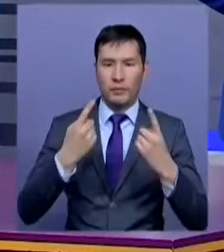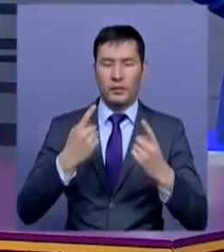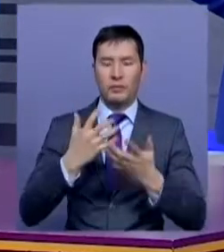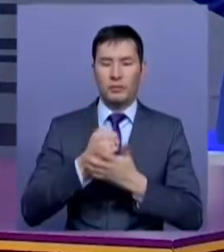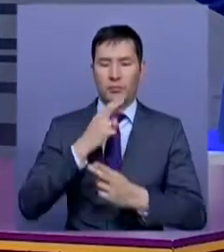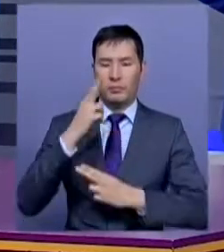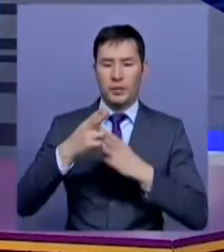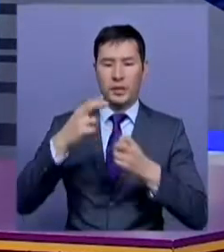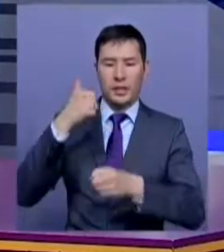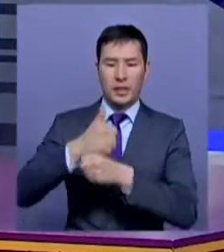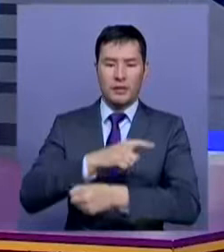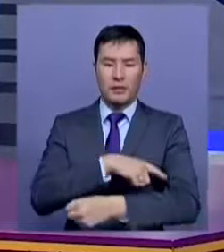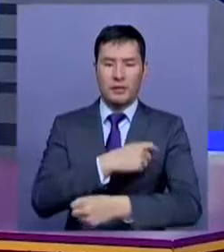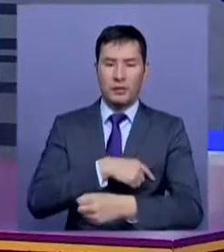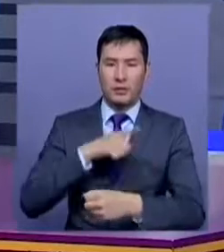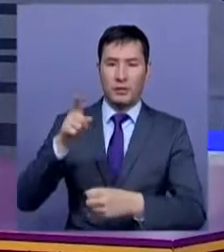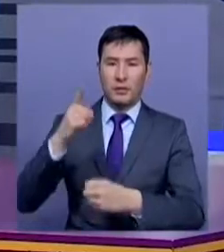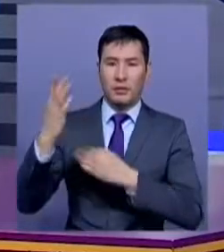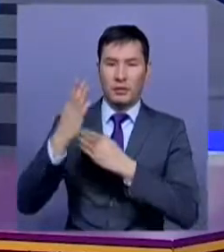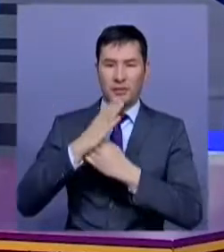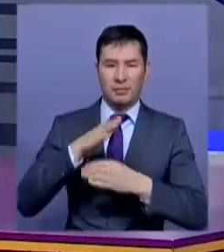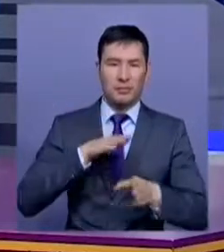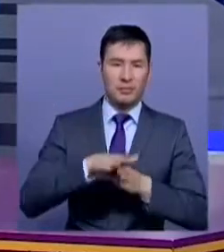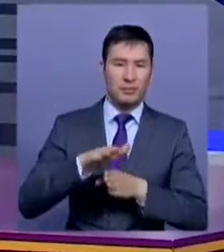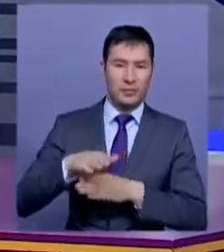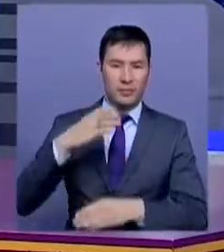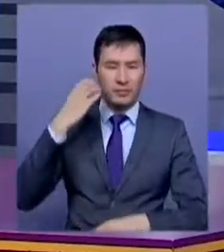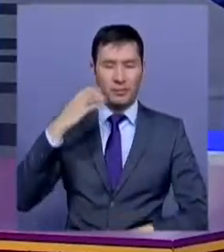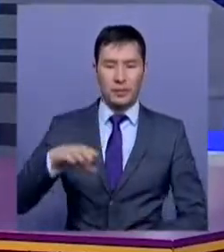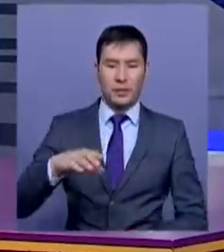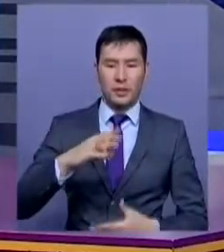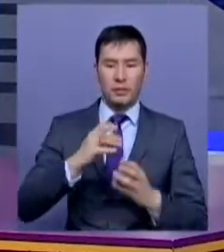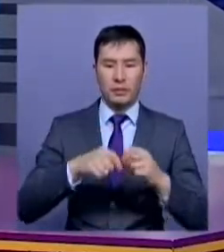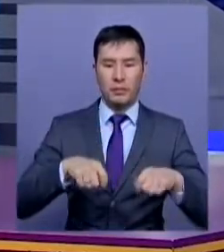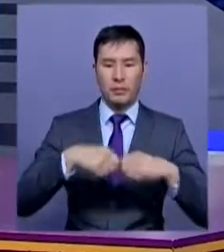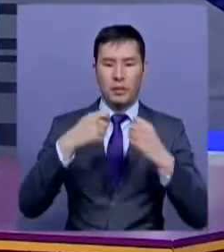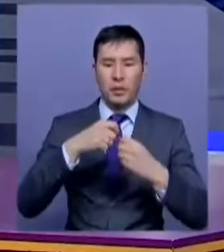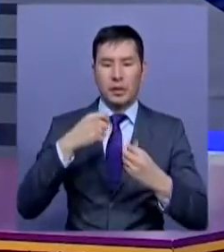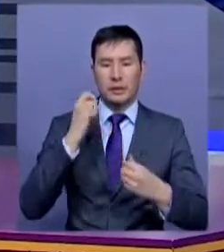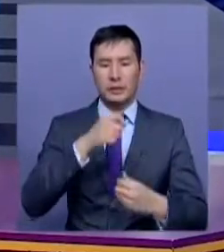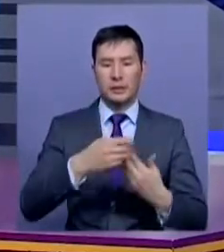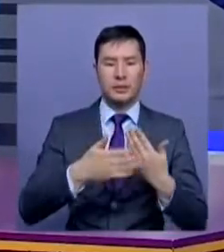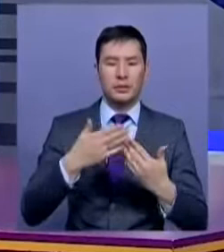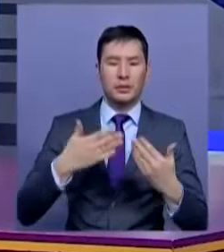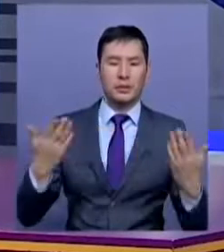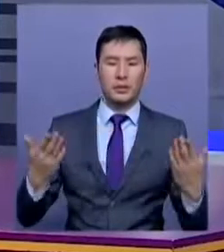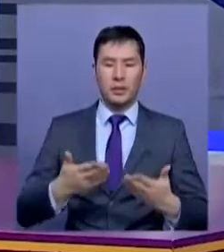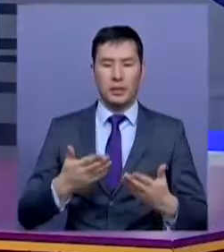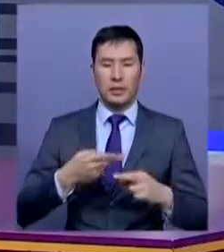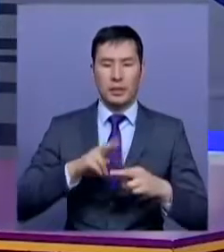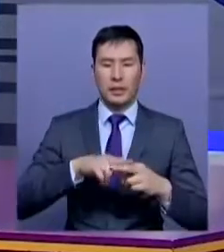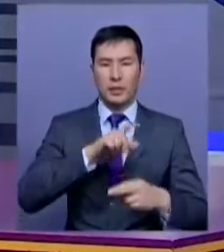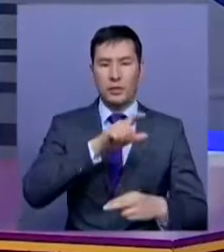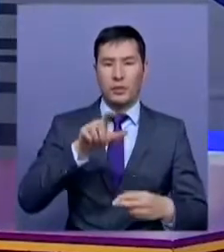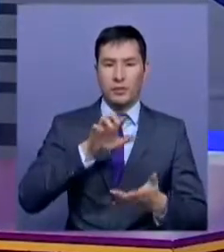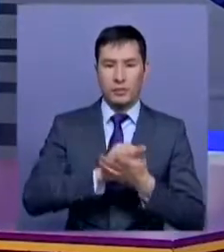бас санитардың қаулысын елемей жүр. Санитариялық заңнама бойынша құқық бұзғандар қандай жаза арқалайды. Кәсіп иелері